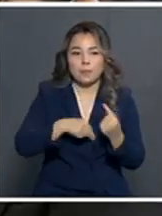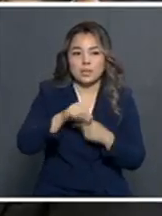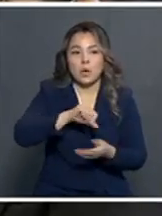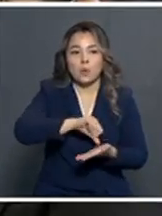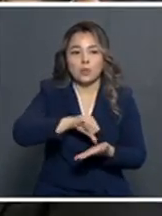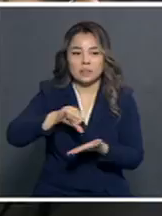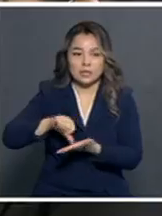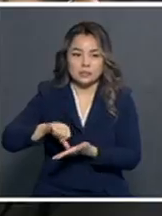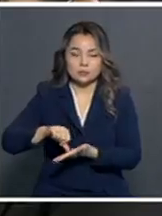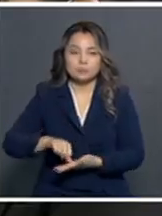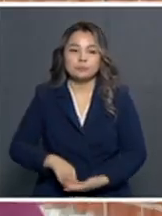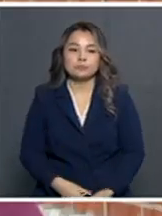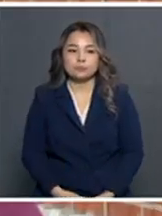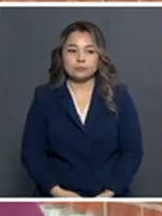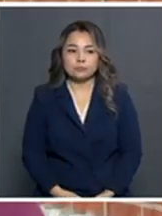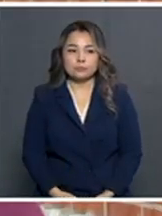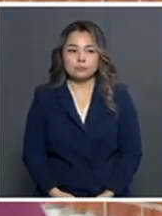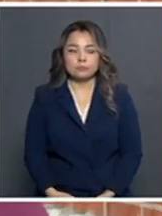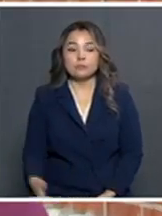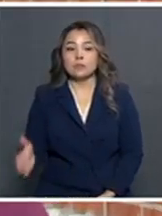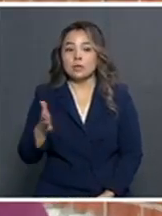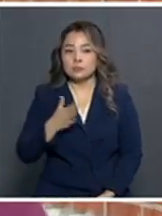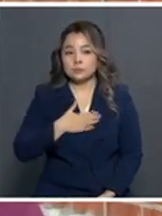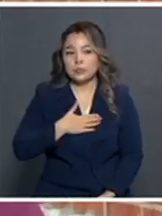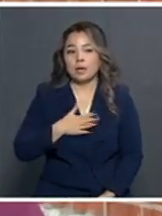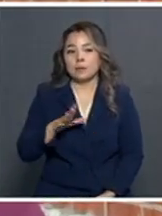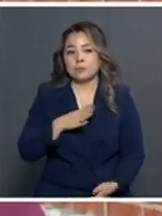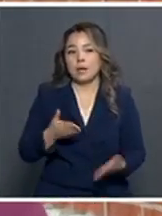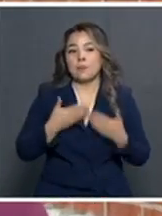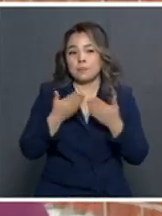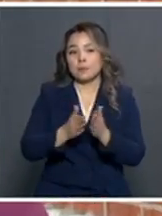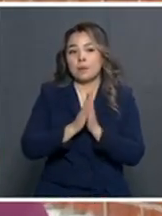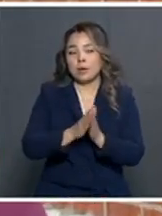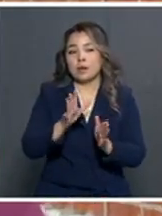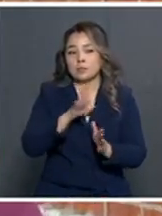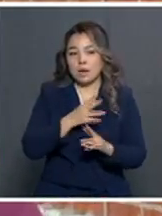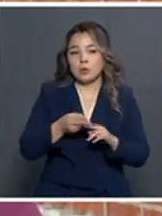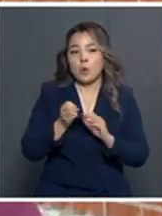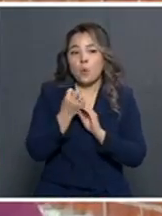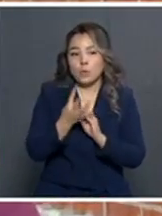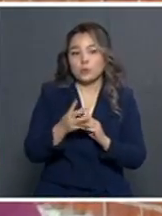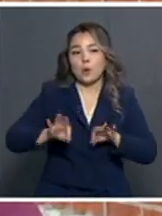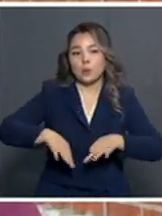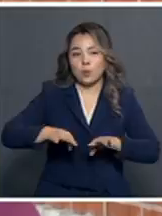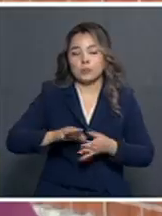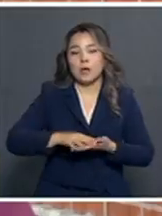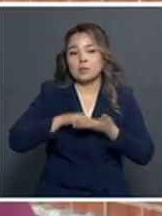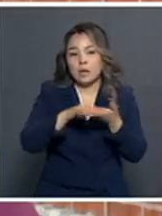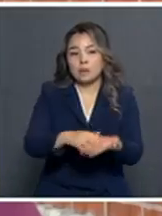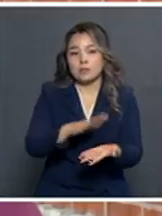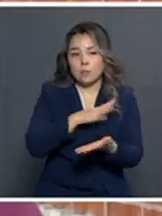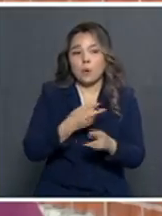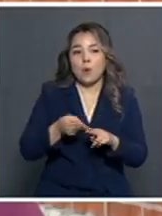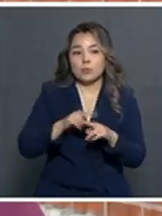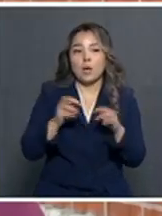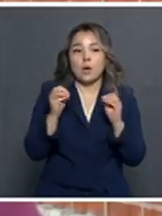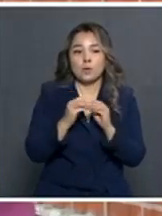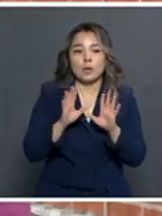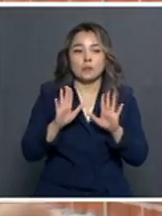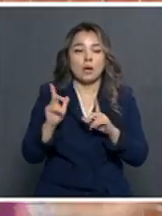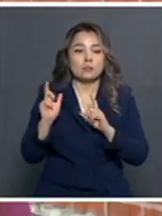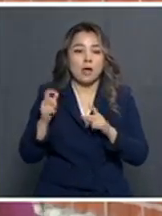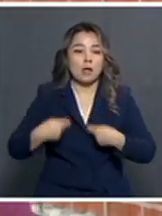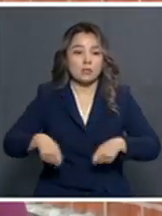өкілдері. Мы запросили на фирму 14, 10 грузовых. Біз 14 көлікке өтініш бердік. Оны тек